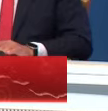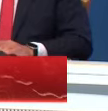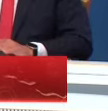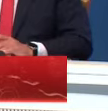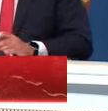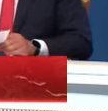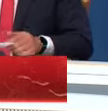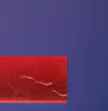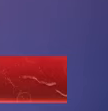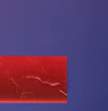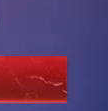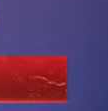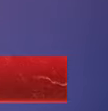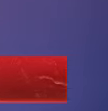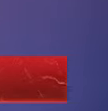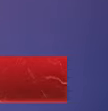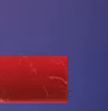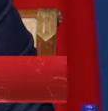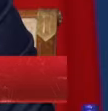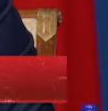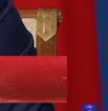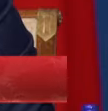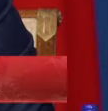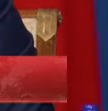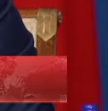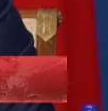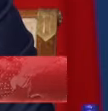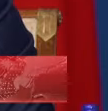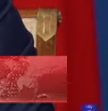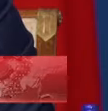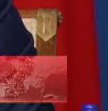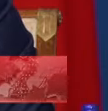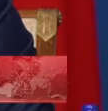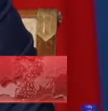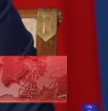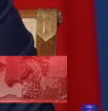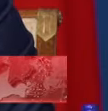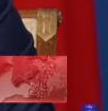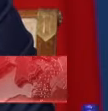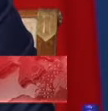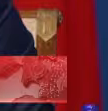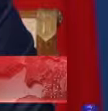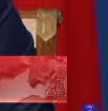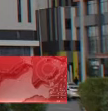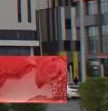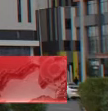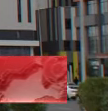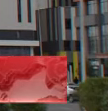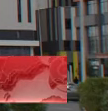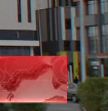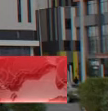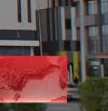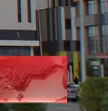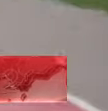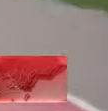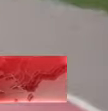опасности предупредили в Комитете нацбезопасности. Если в 2022 году было 18, то в 2023 уже 47. Какие